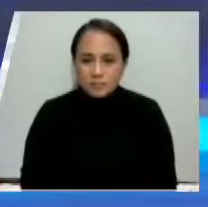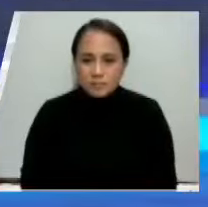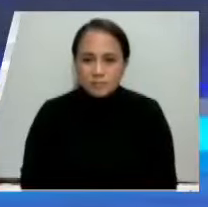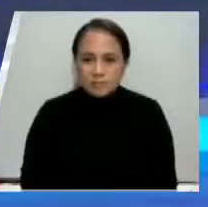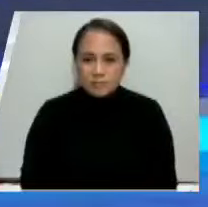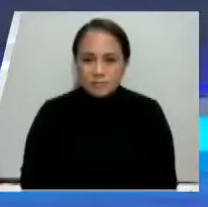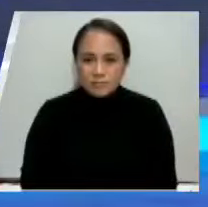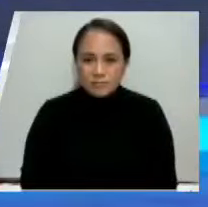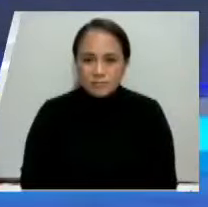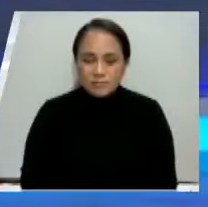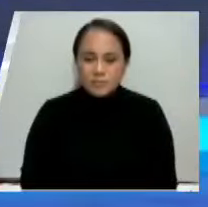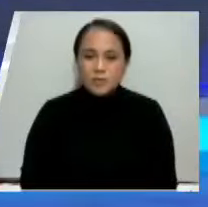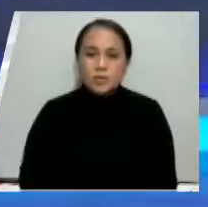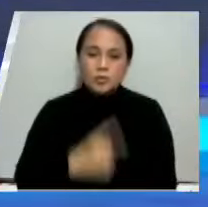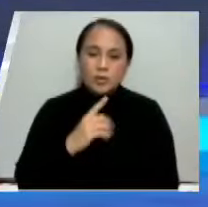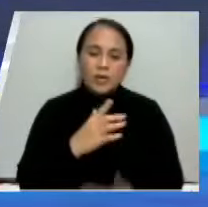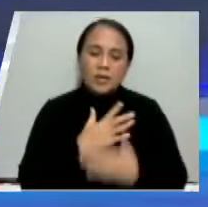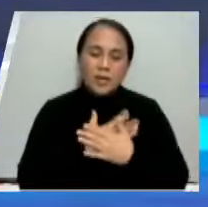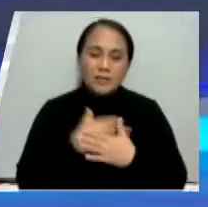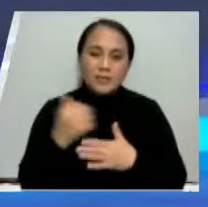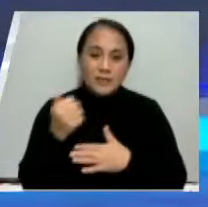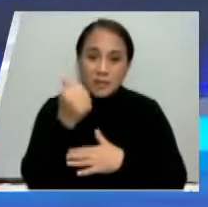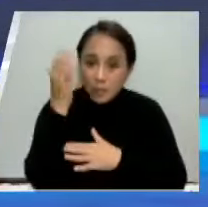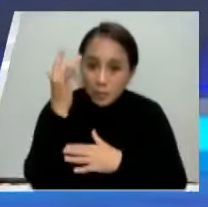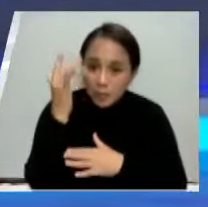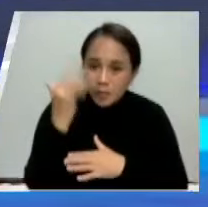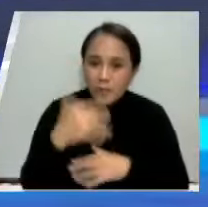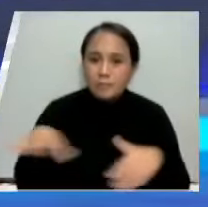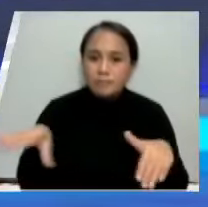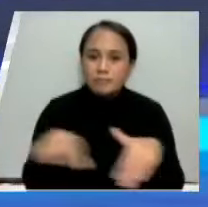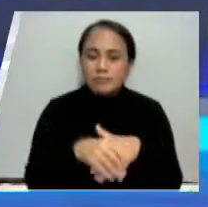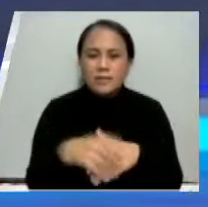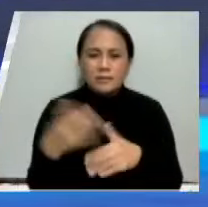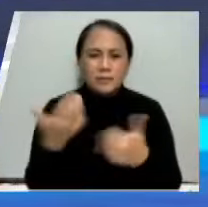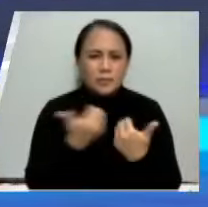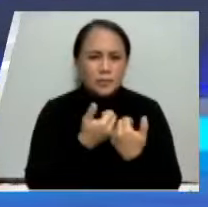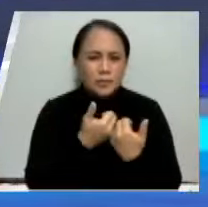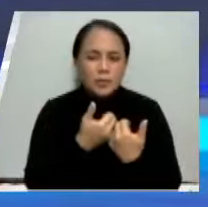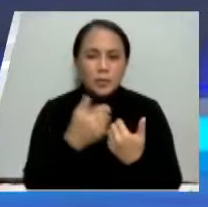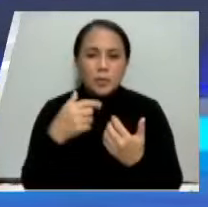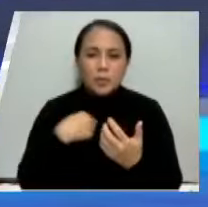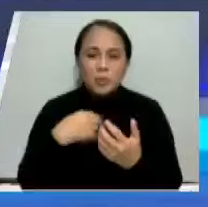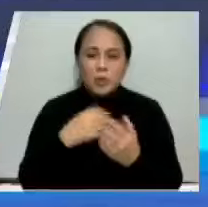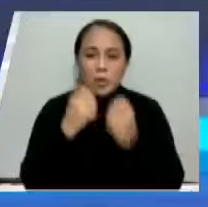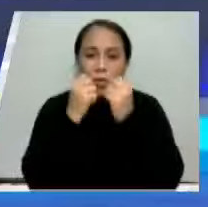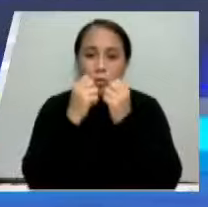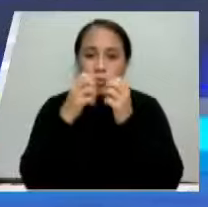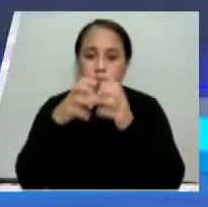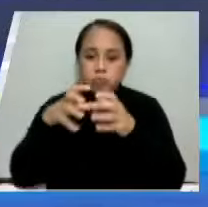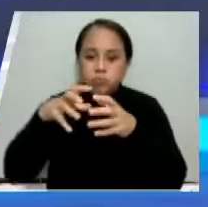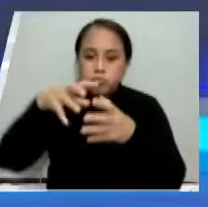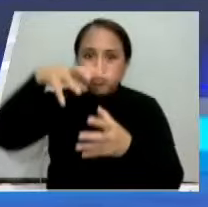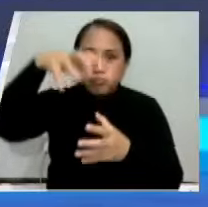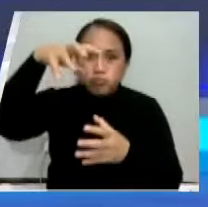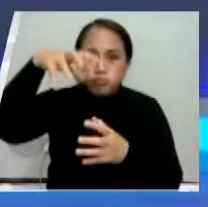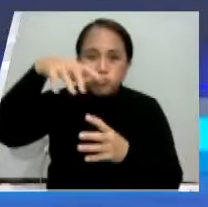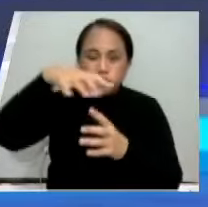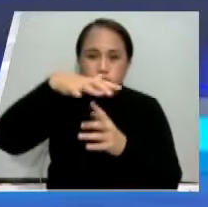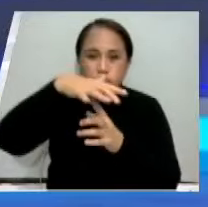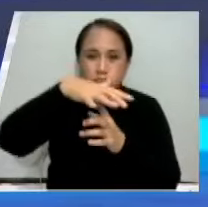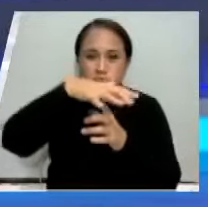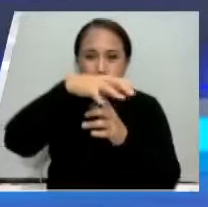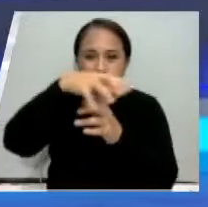Literal na love is in the air sa pagpapakasal ng magkasintahang sakay ng hot air balloon sa Tarlac. At sa mga nagbabalak